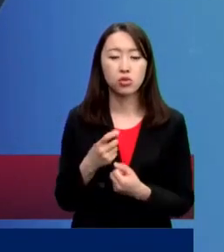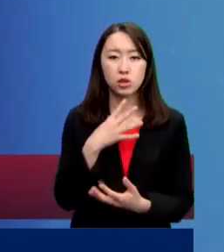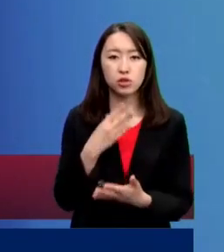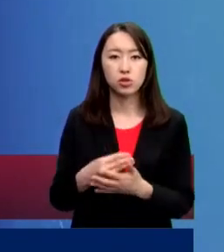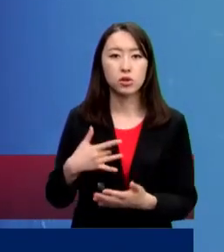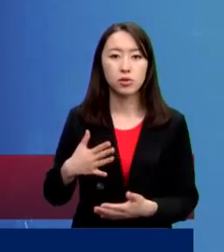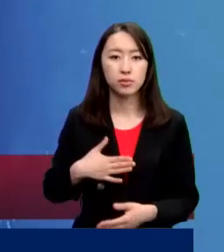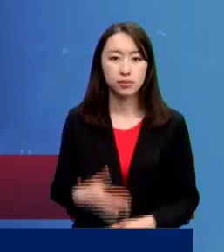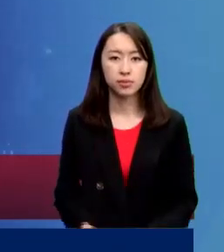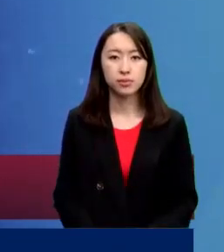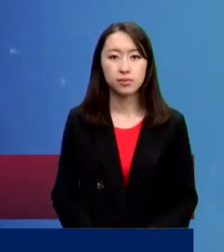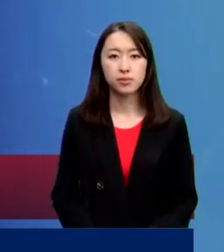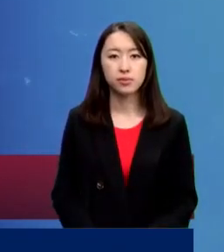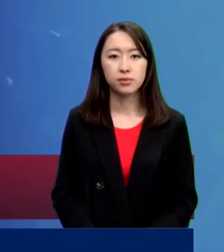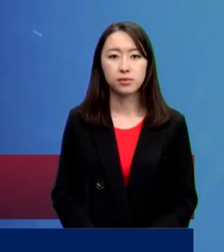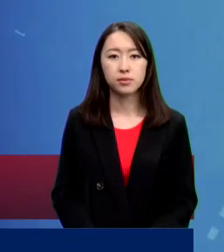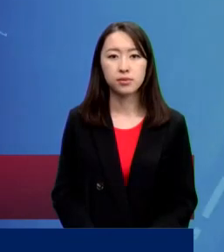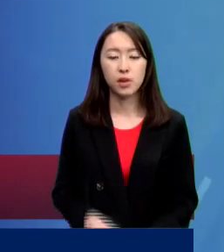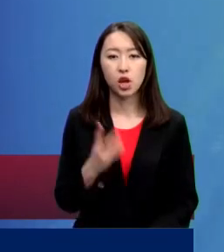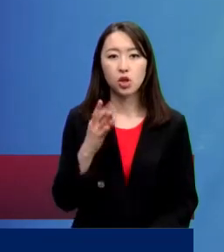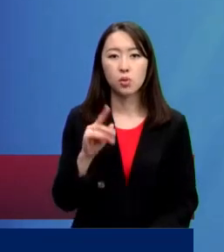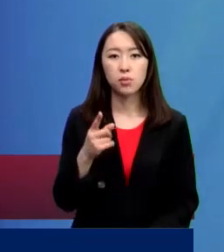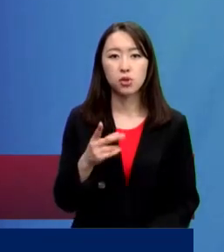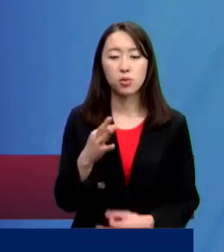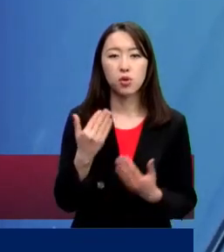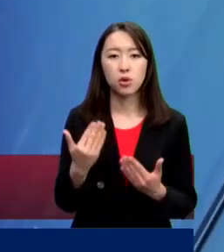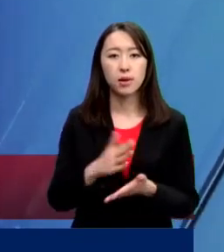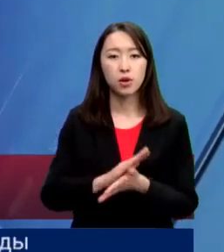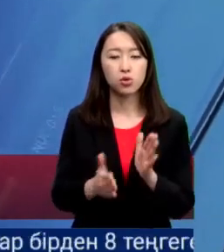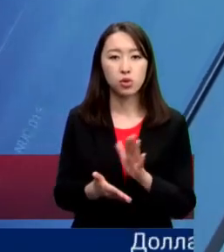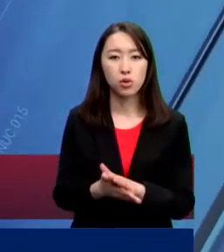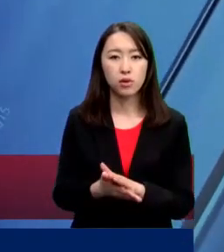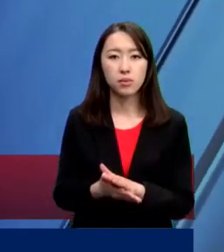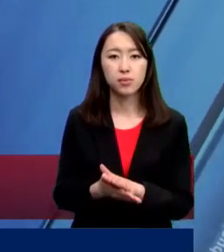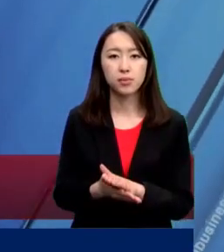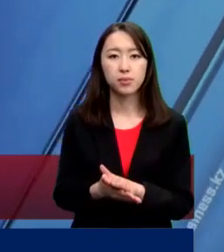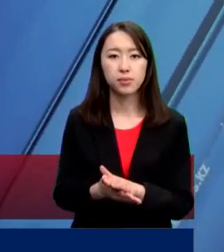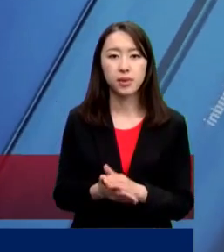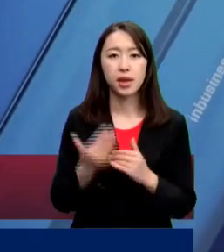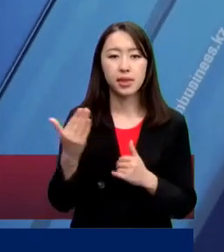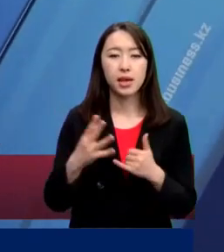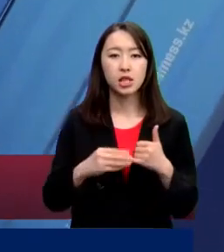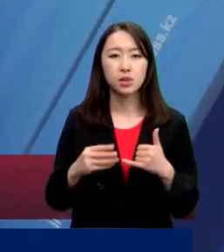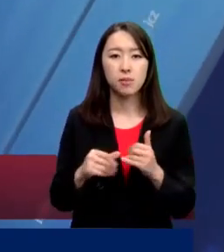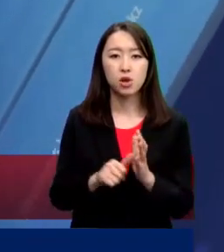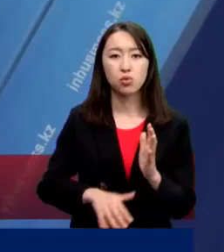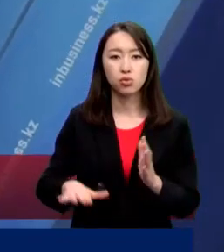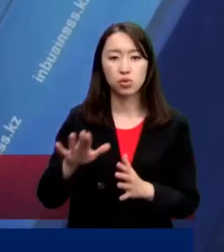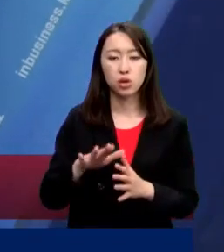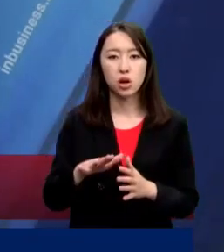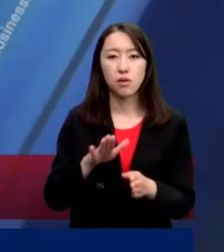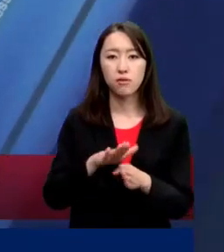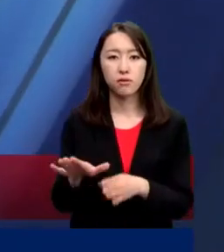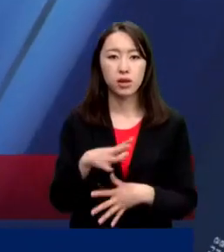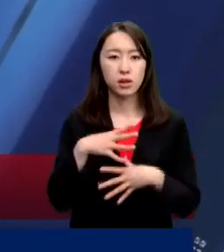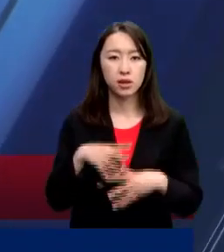частную собственность. Но почему-то, по каким-то условиям, данные земельные участки не были освоены,